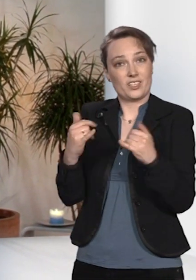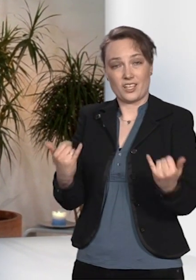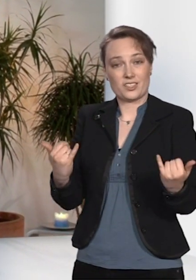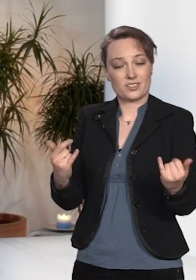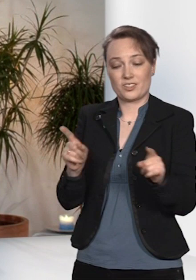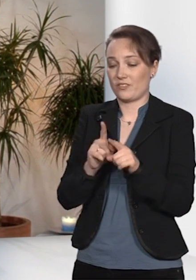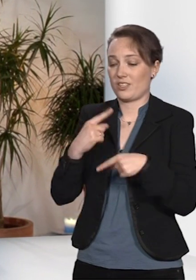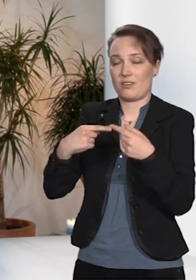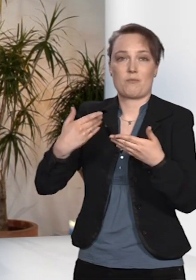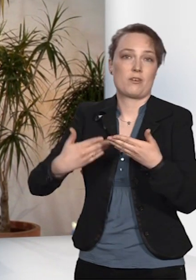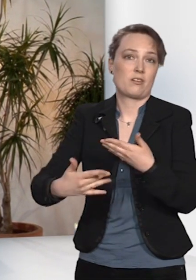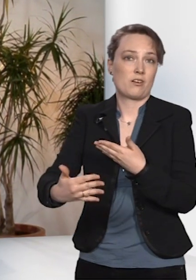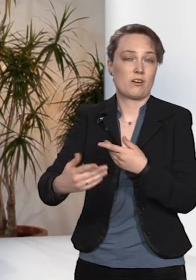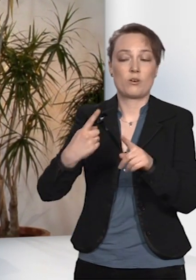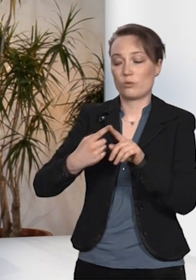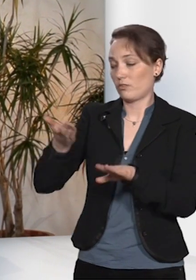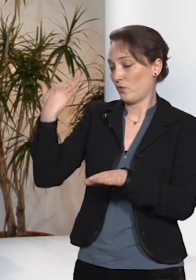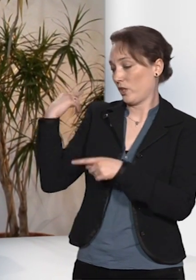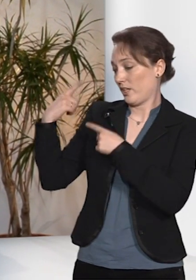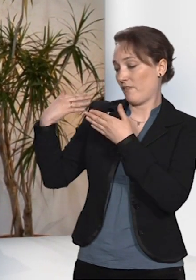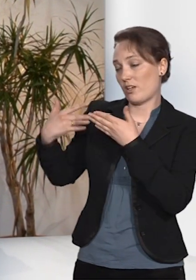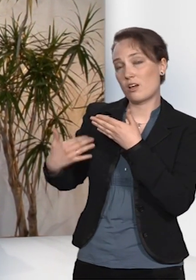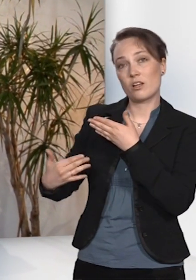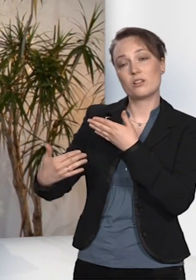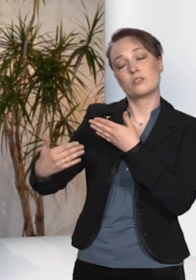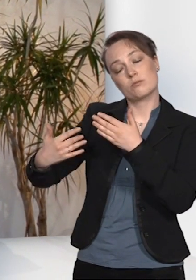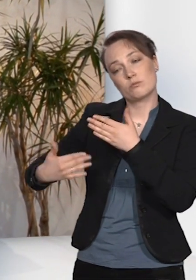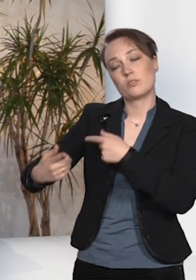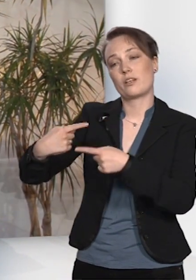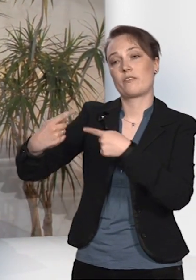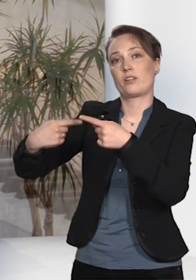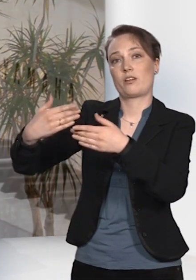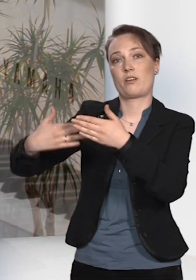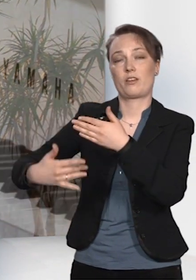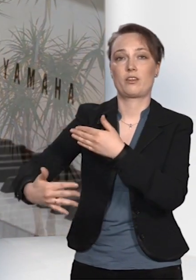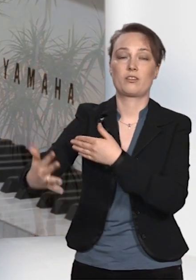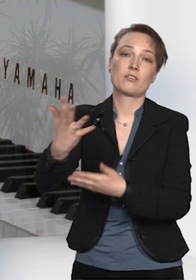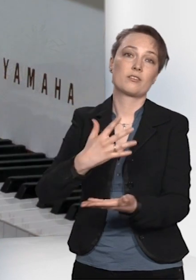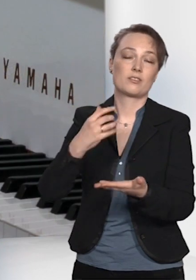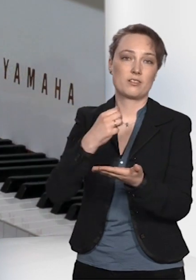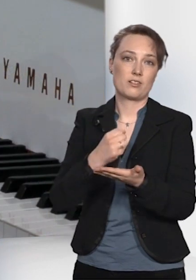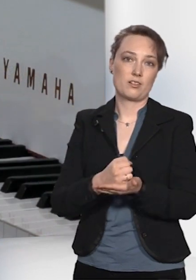immer da und von Ewigkeit zu Ewigkeit. Amen.